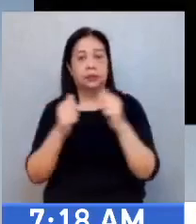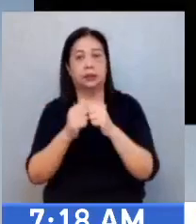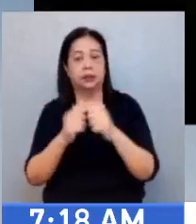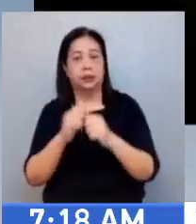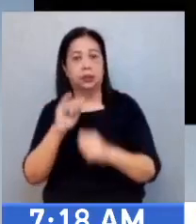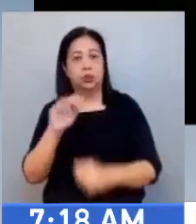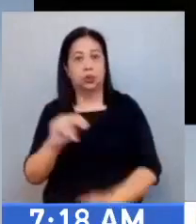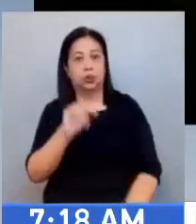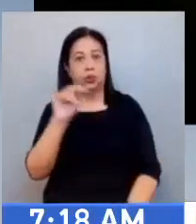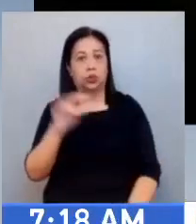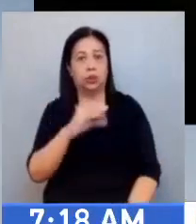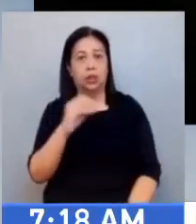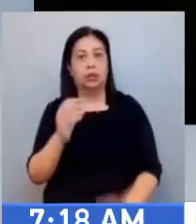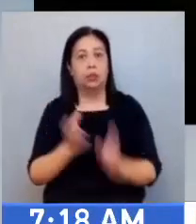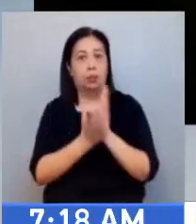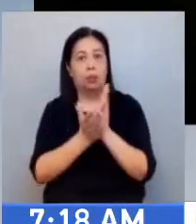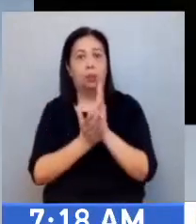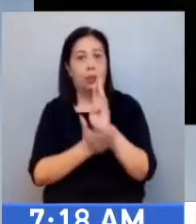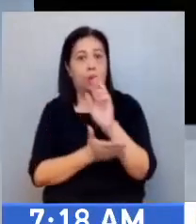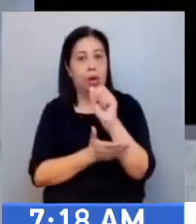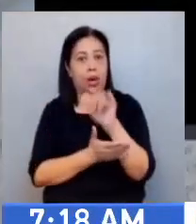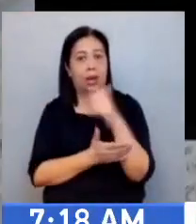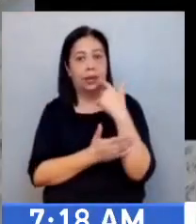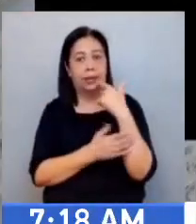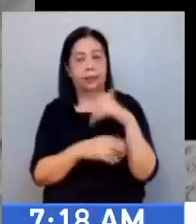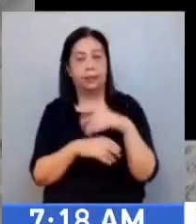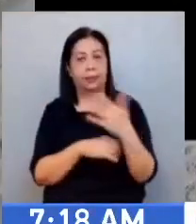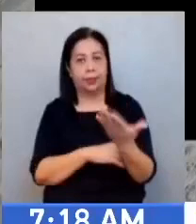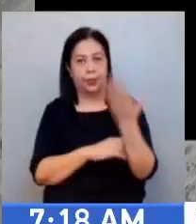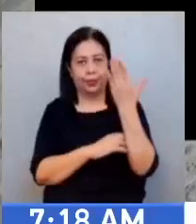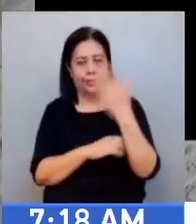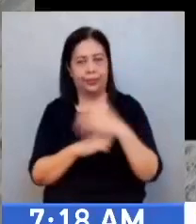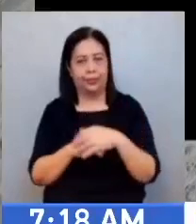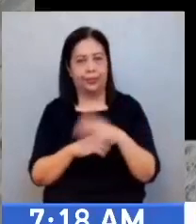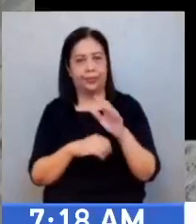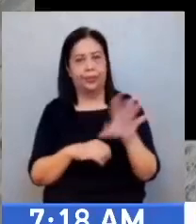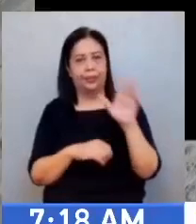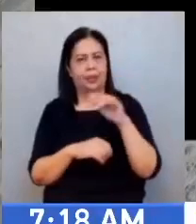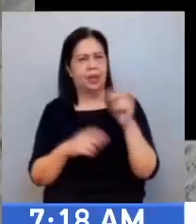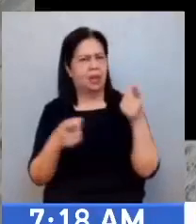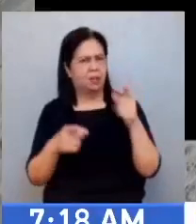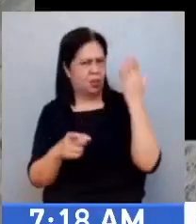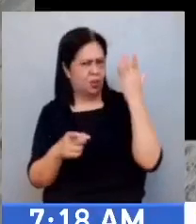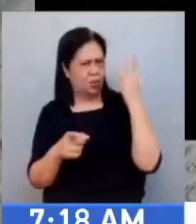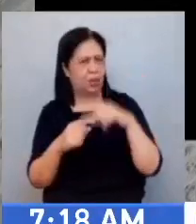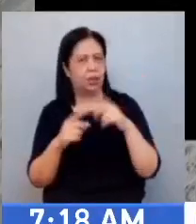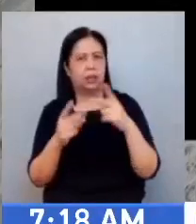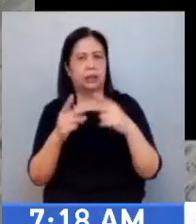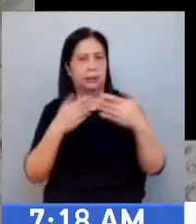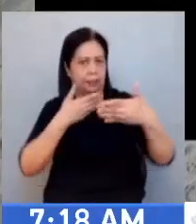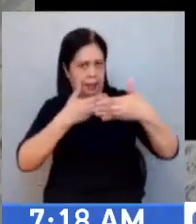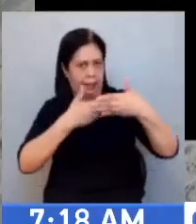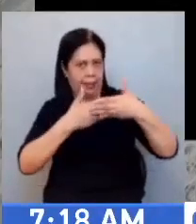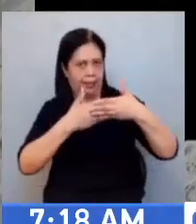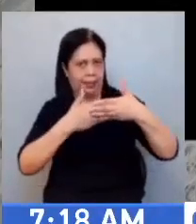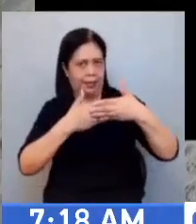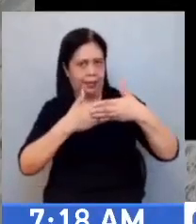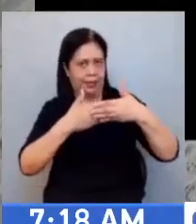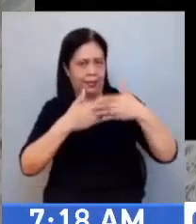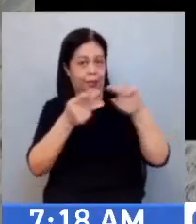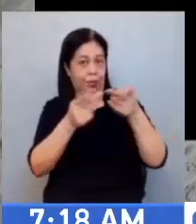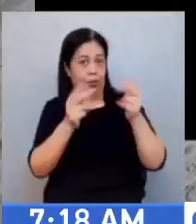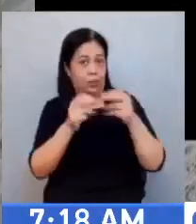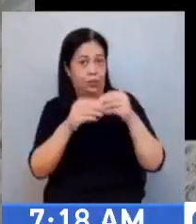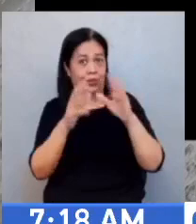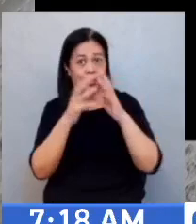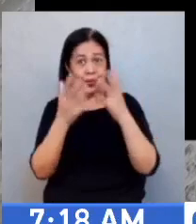Boracay. Kanina pong madaling araw yan. Nagaganap ang super moon dahil napakalapit nito. Yung posisyon nito sa mundo